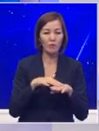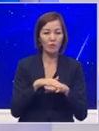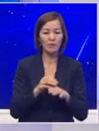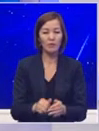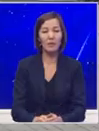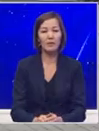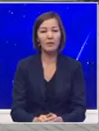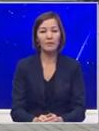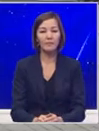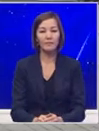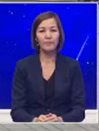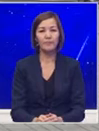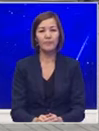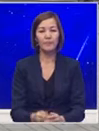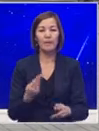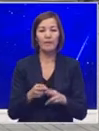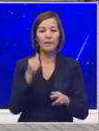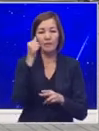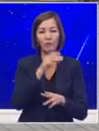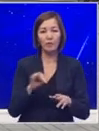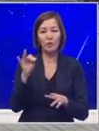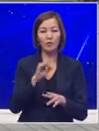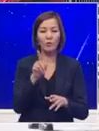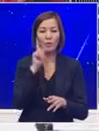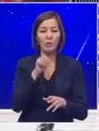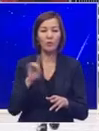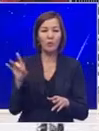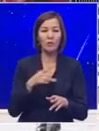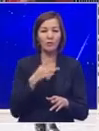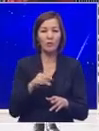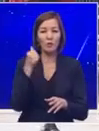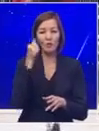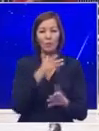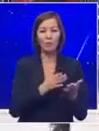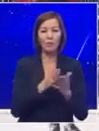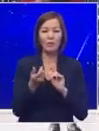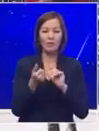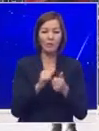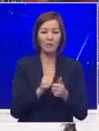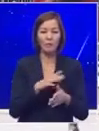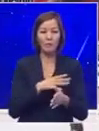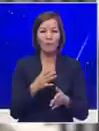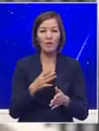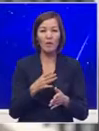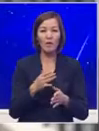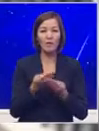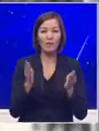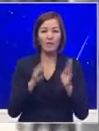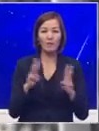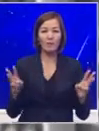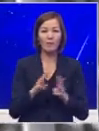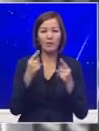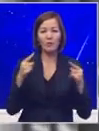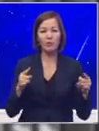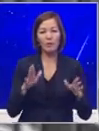района нынешний год в истории молодой Республики запомнится как год политических реформ пережившую пандемию пожары и